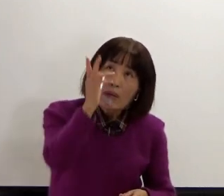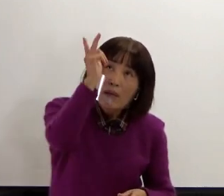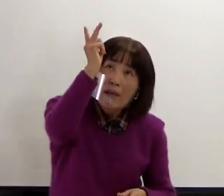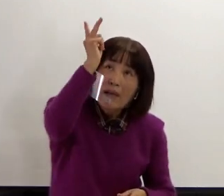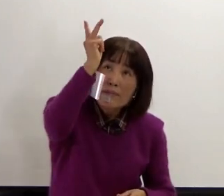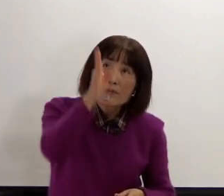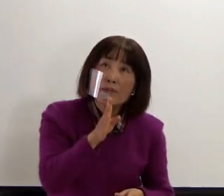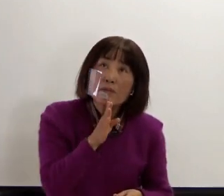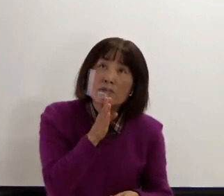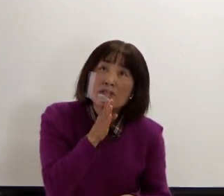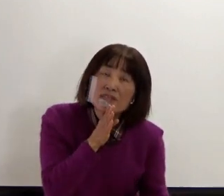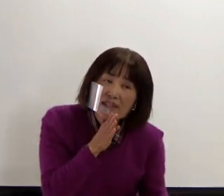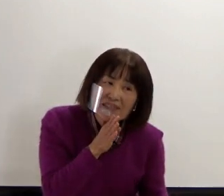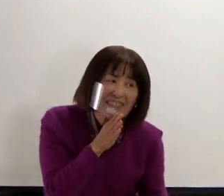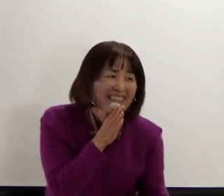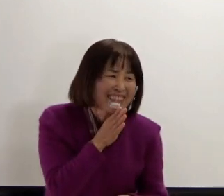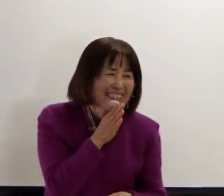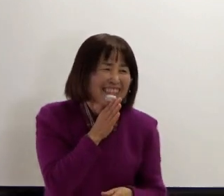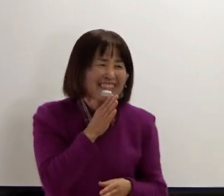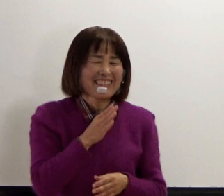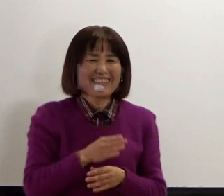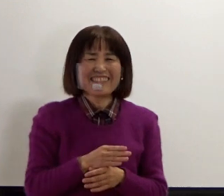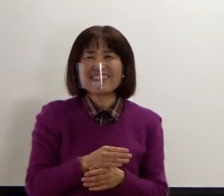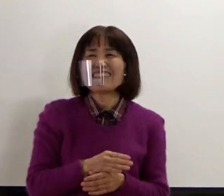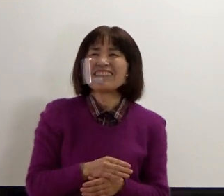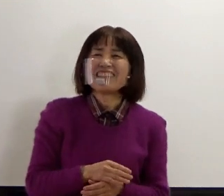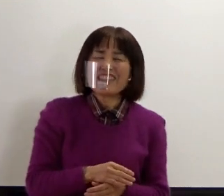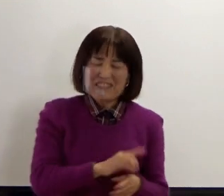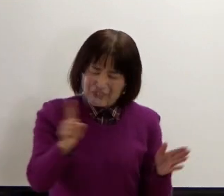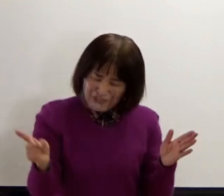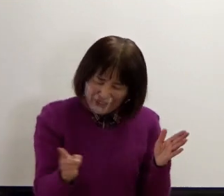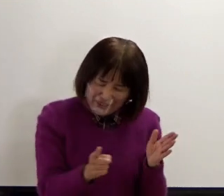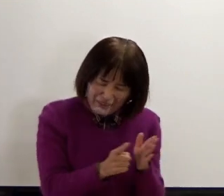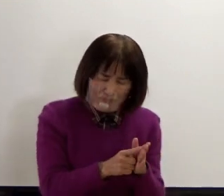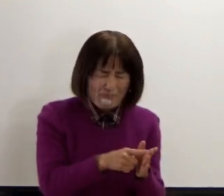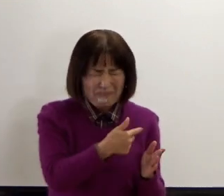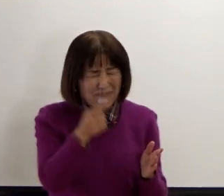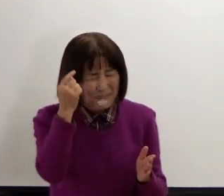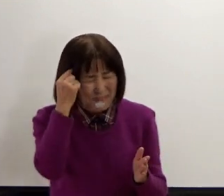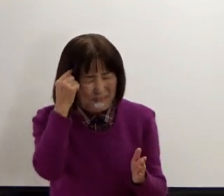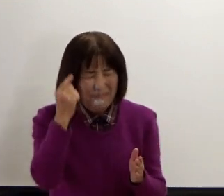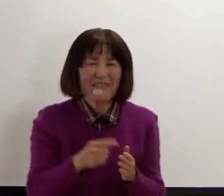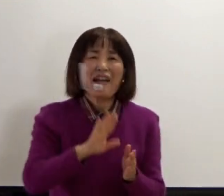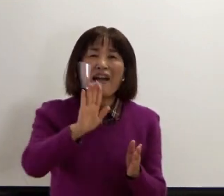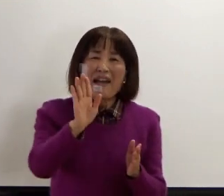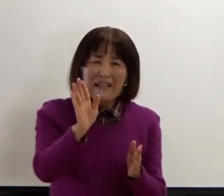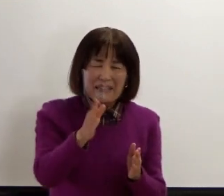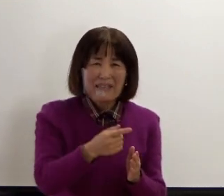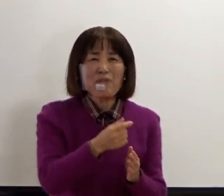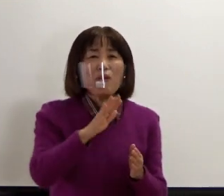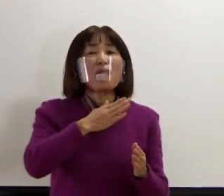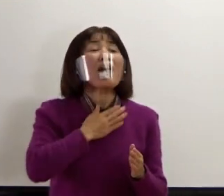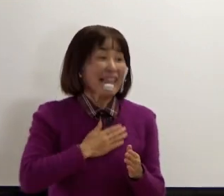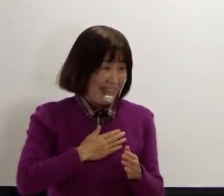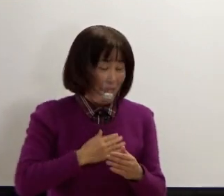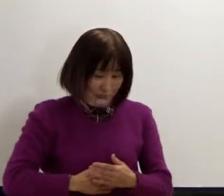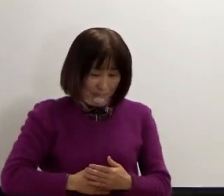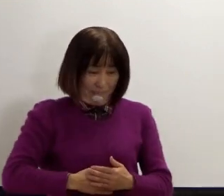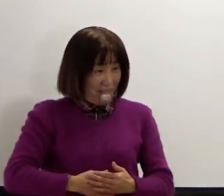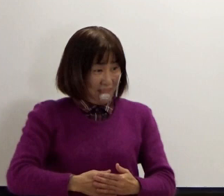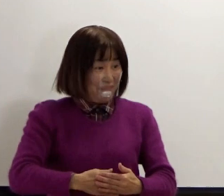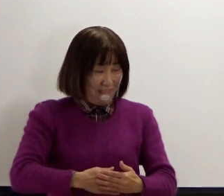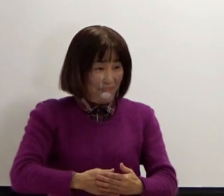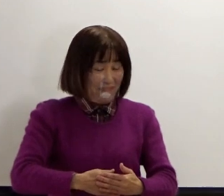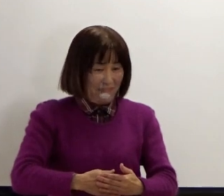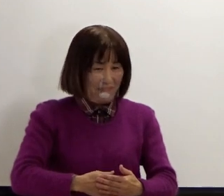主は今こそこうして私に目を留め、人々の間から私の恥を取り去ってくださいましたと、